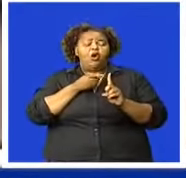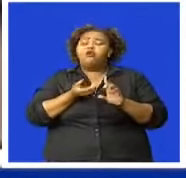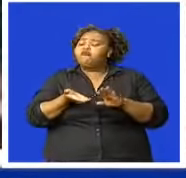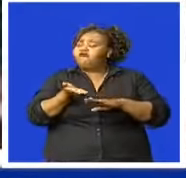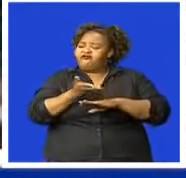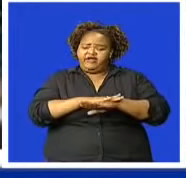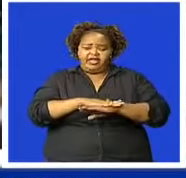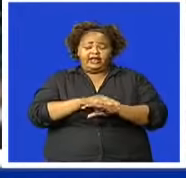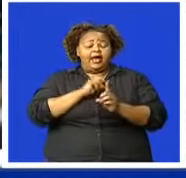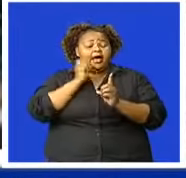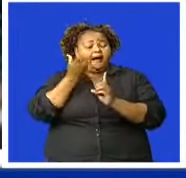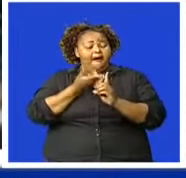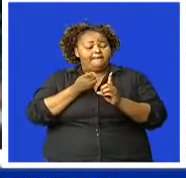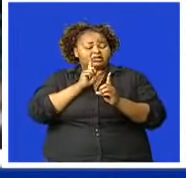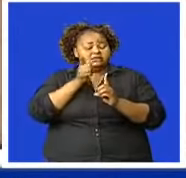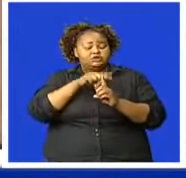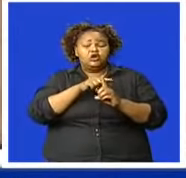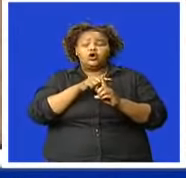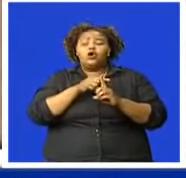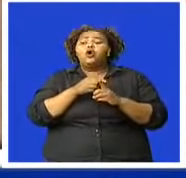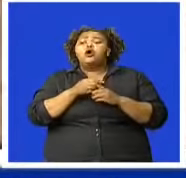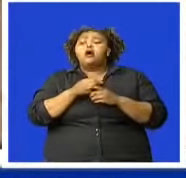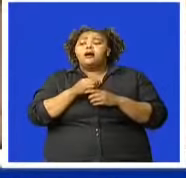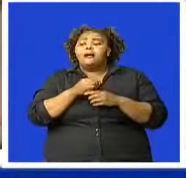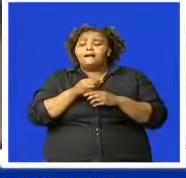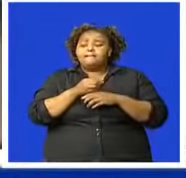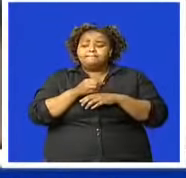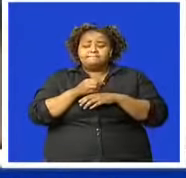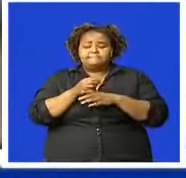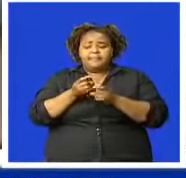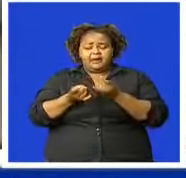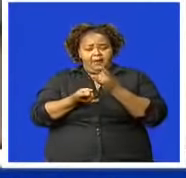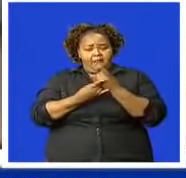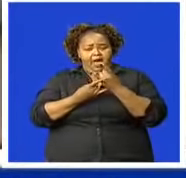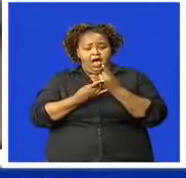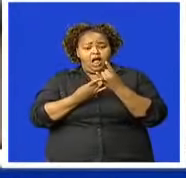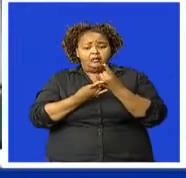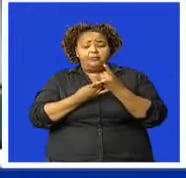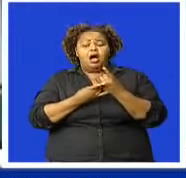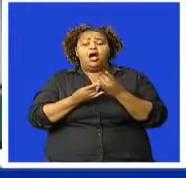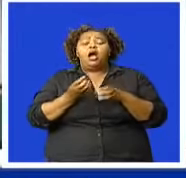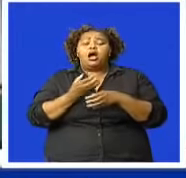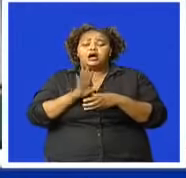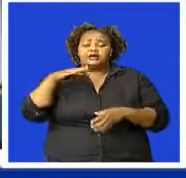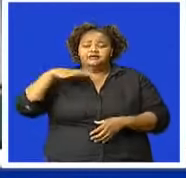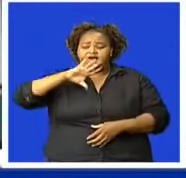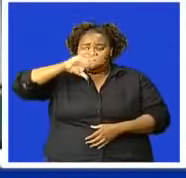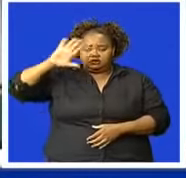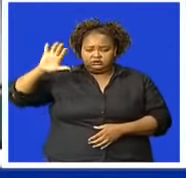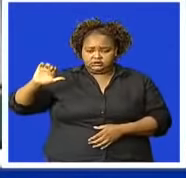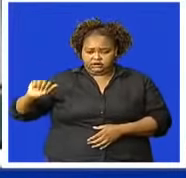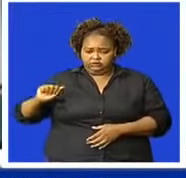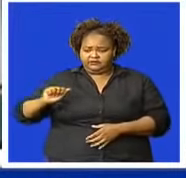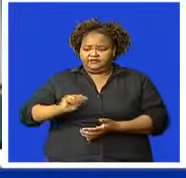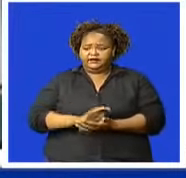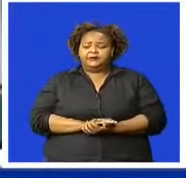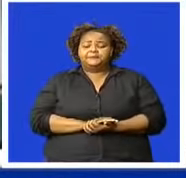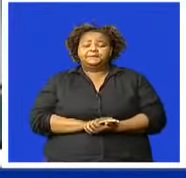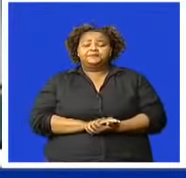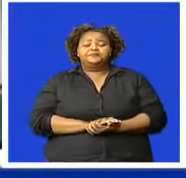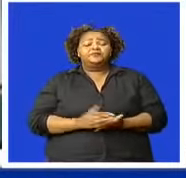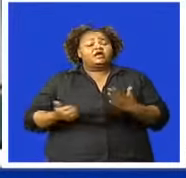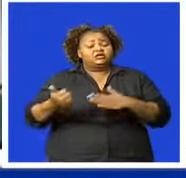ithi Mhlanga bethola lusito lesifo lesithide emtholampilo eNingizimu Afrika ngesikhathi asishiya Sihlalo